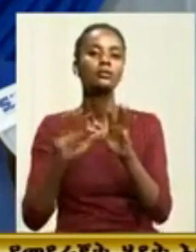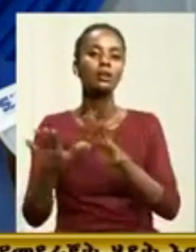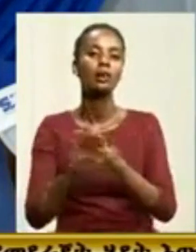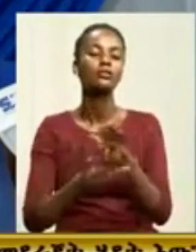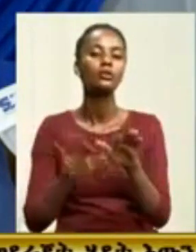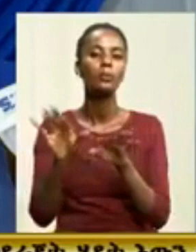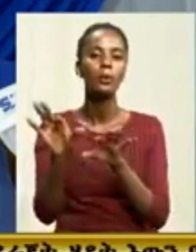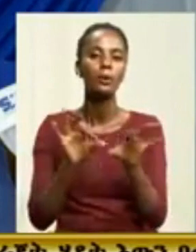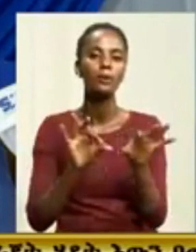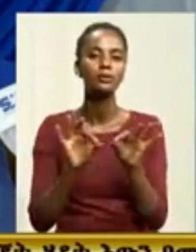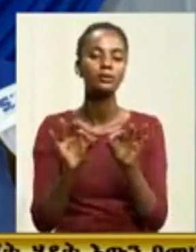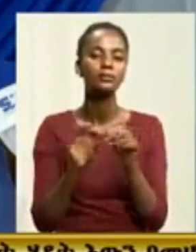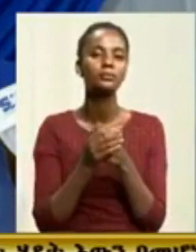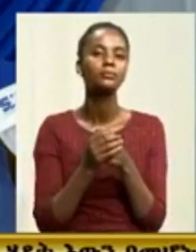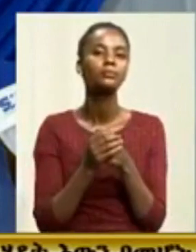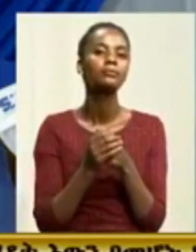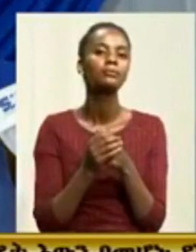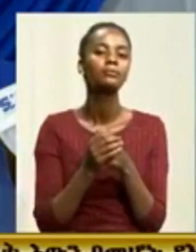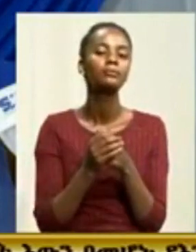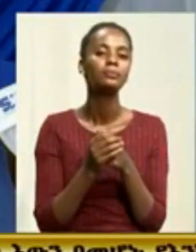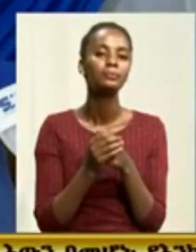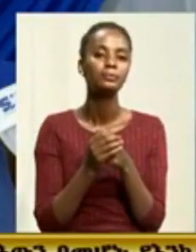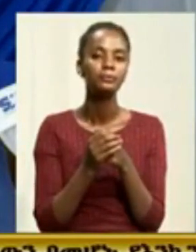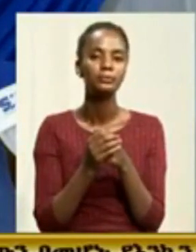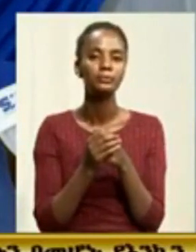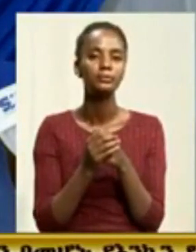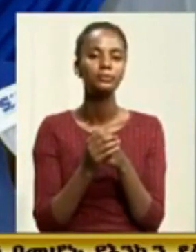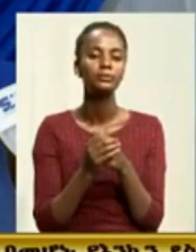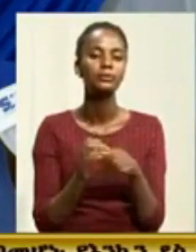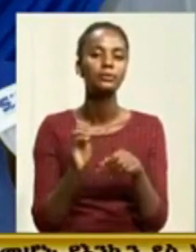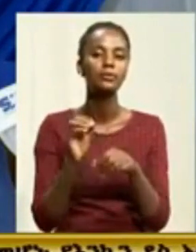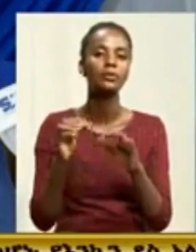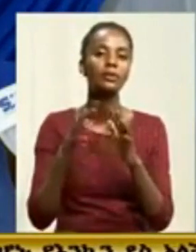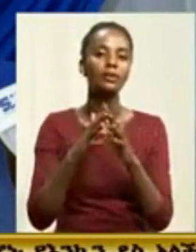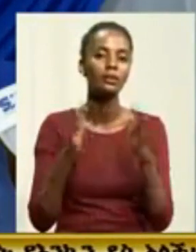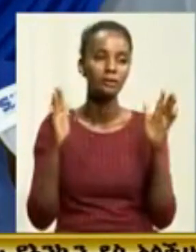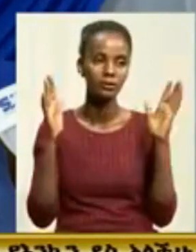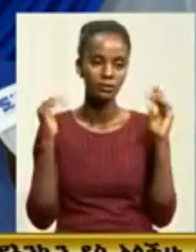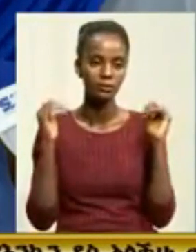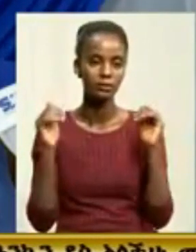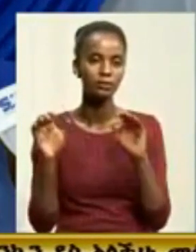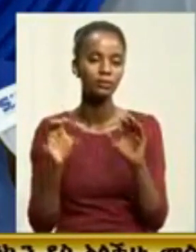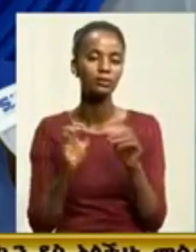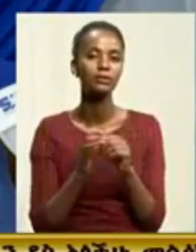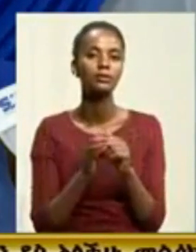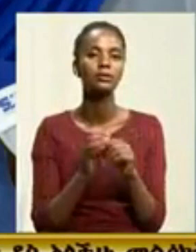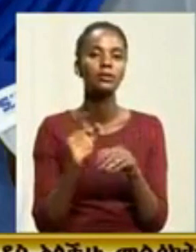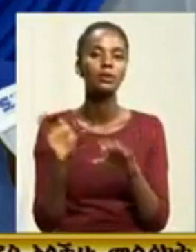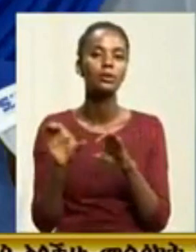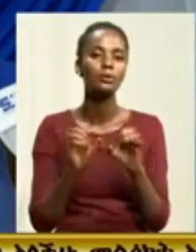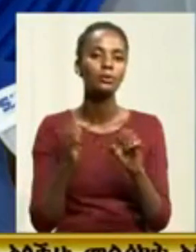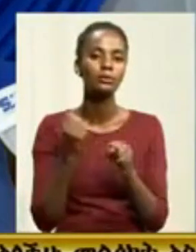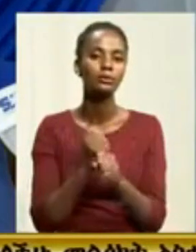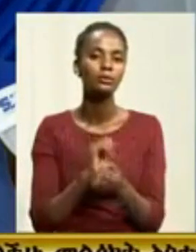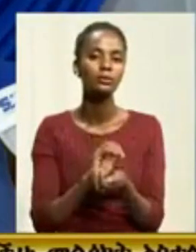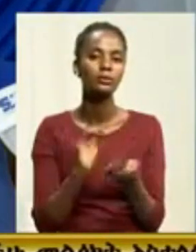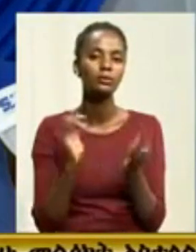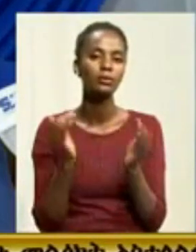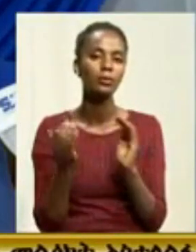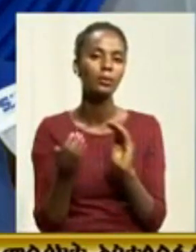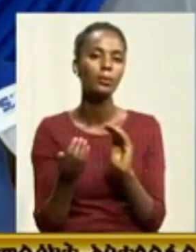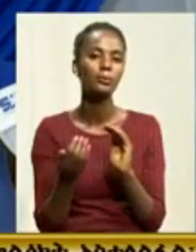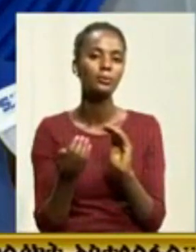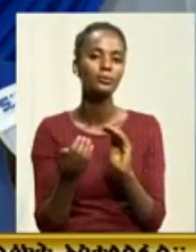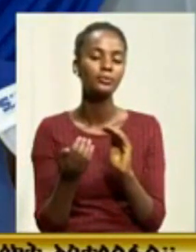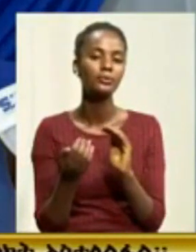ታችኛው መዋቅር ድረስ ተዘርግቶ የተከናወነ ሲሆን ከጎዳና ተዳዳሪ ልየታ ጋር ታሳቢ ተደርጎ የሚሰሩ ወደ